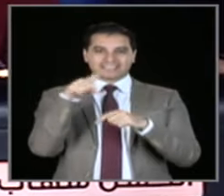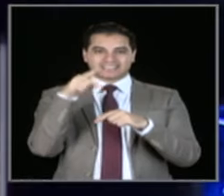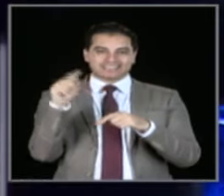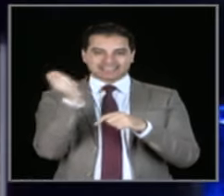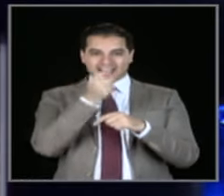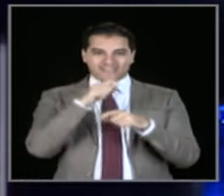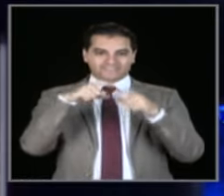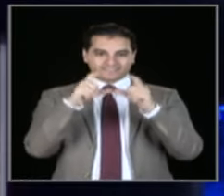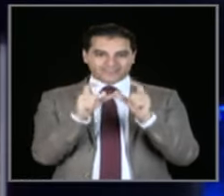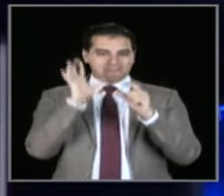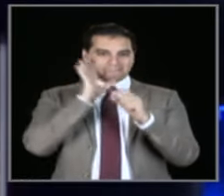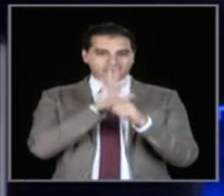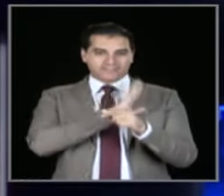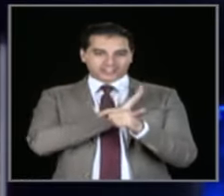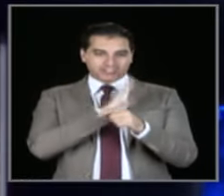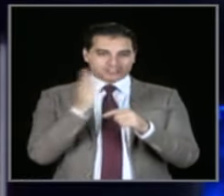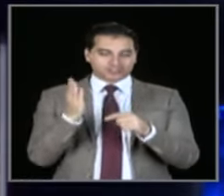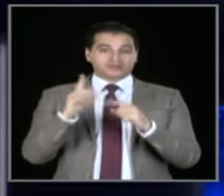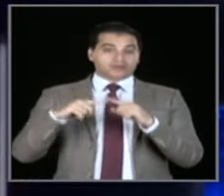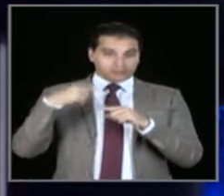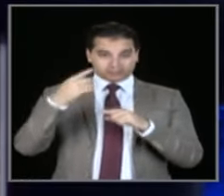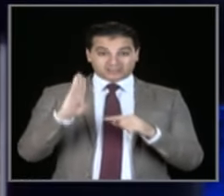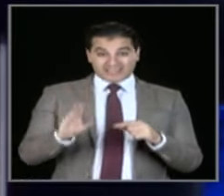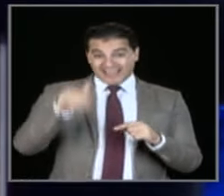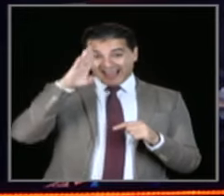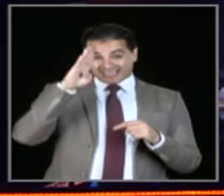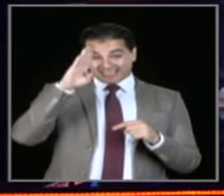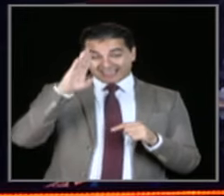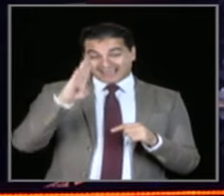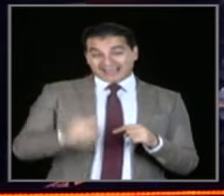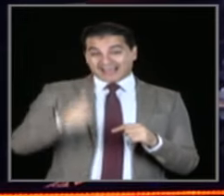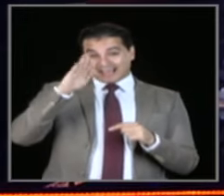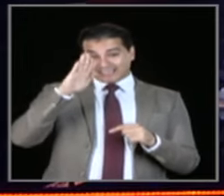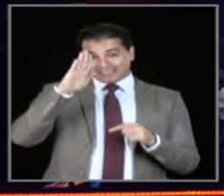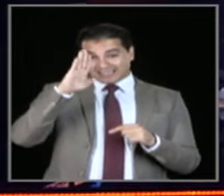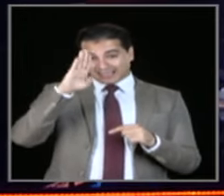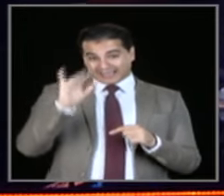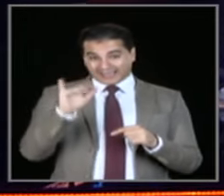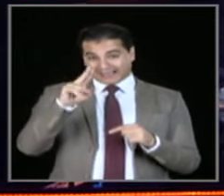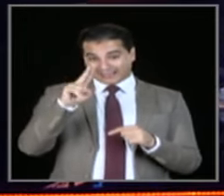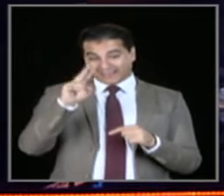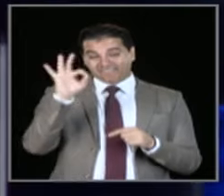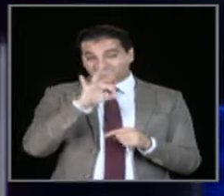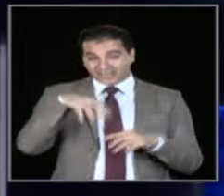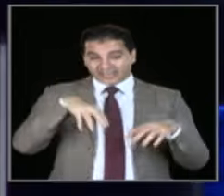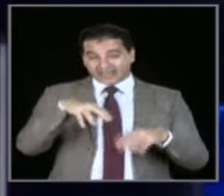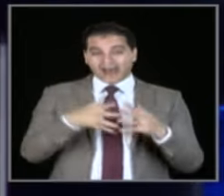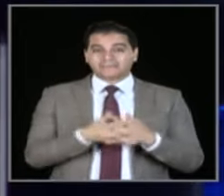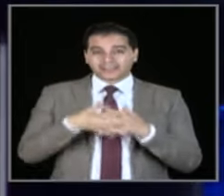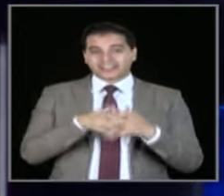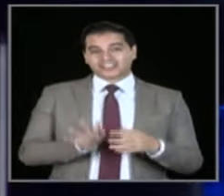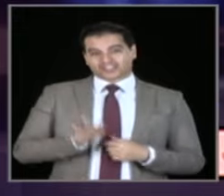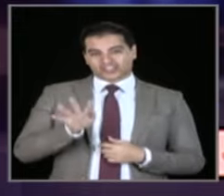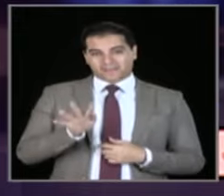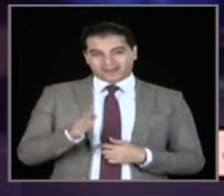سلسلة جبال كاسكيد؟ في أمريكا الشمالية. هي دي الأسئلة اللي ما تجاوبتش. كلنا